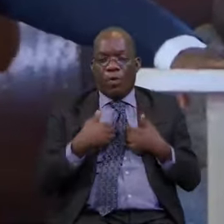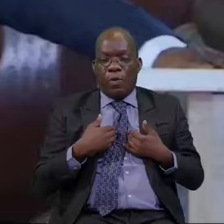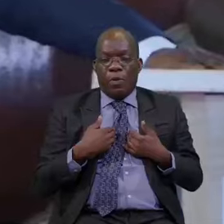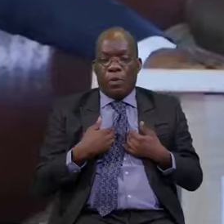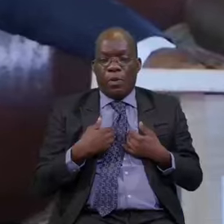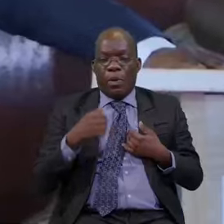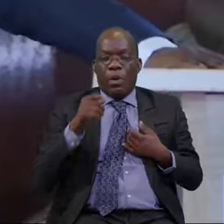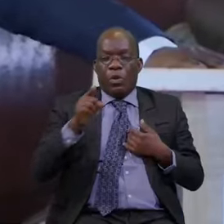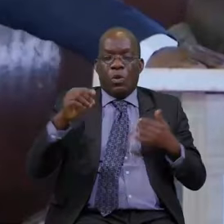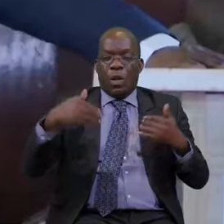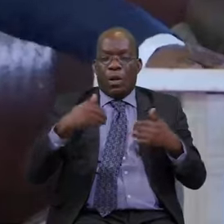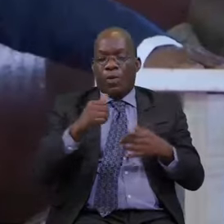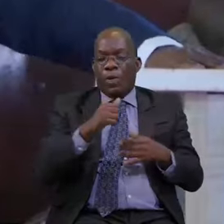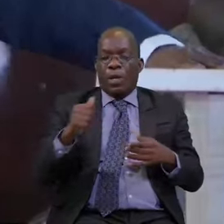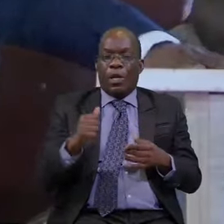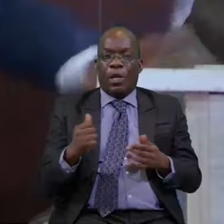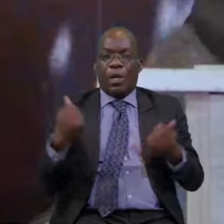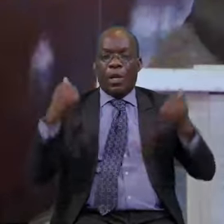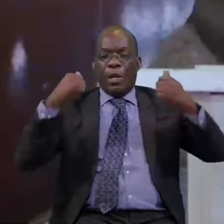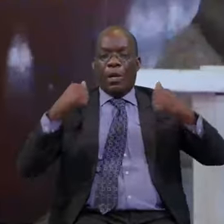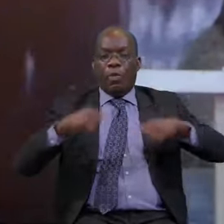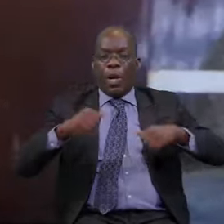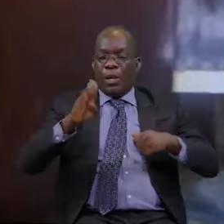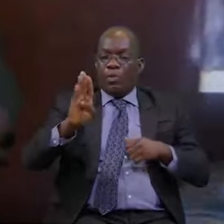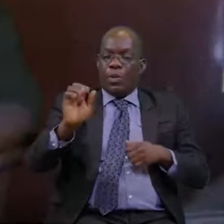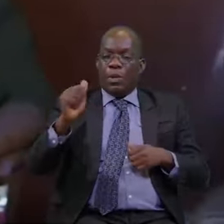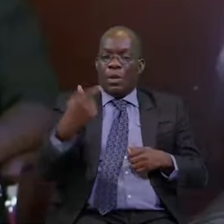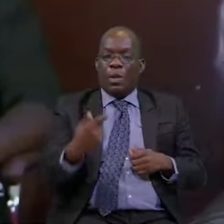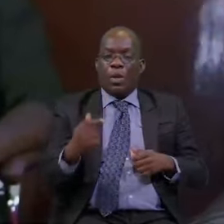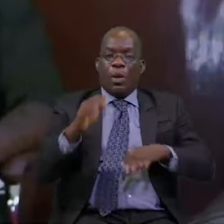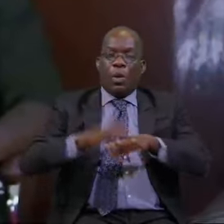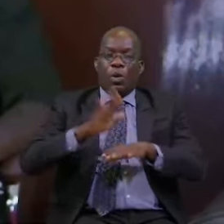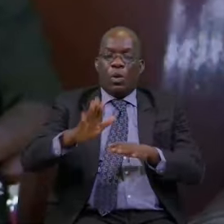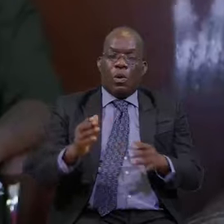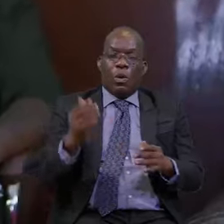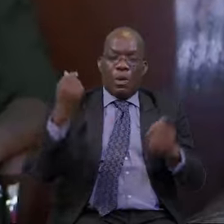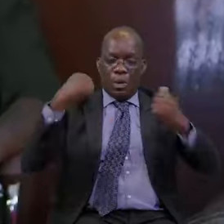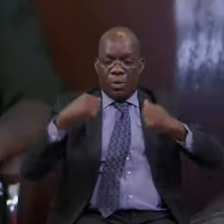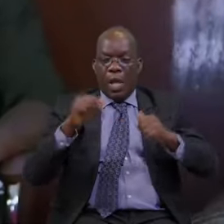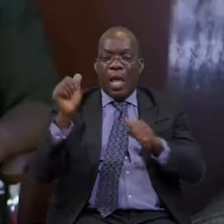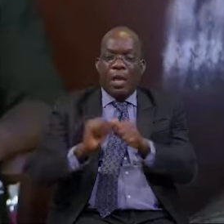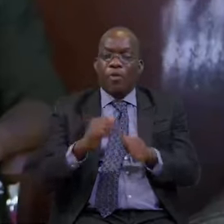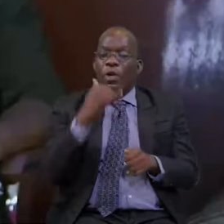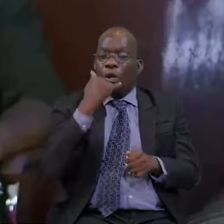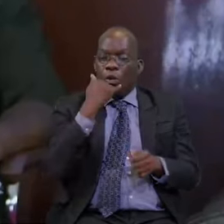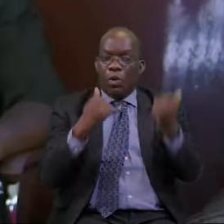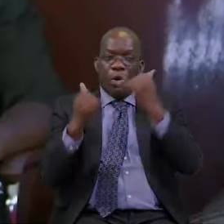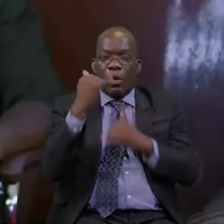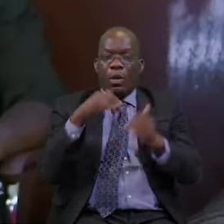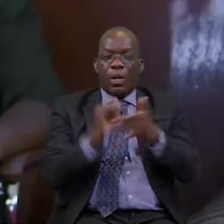Imaginez-vous avoir une étiquette ou un badge. Ou nous disons, imaginez que vous avez